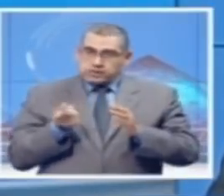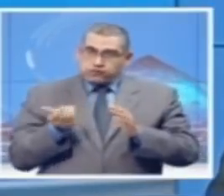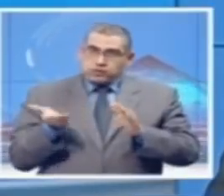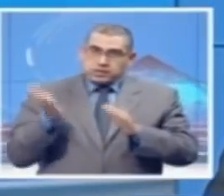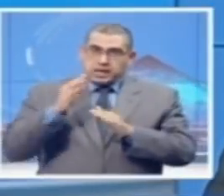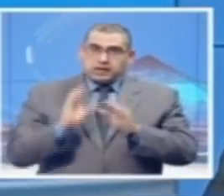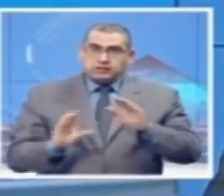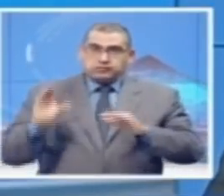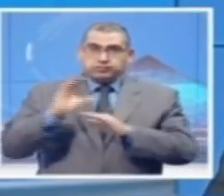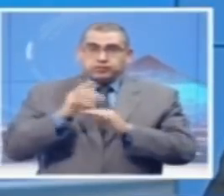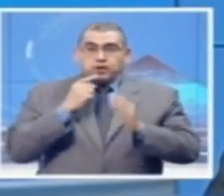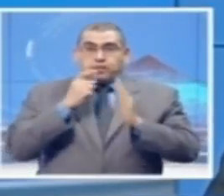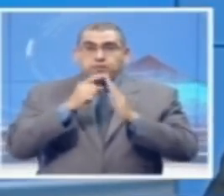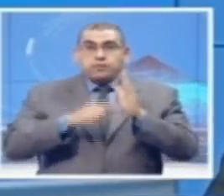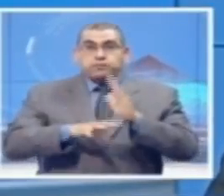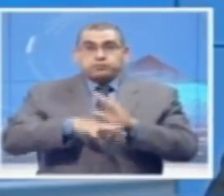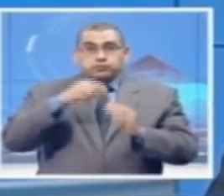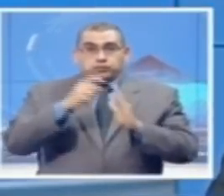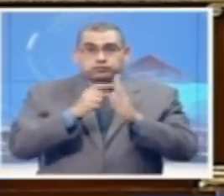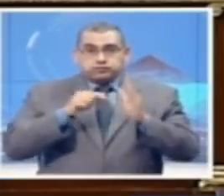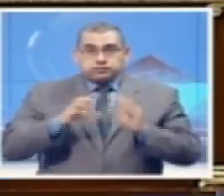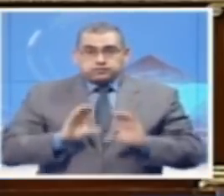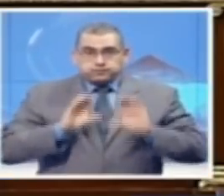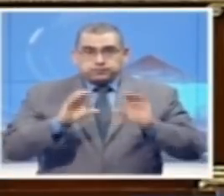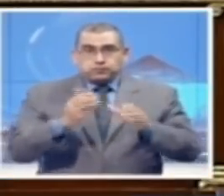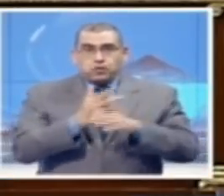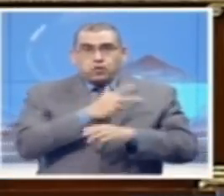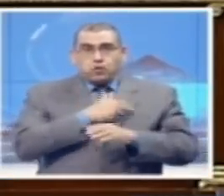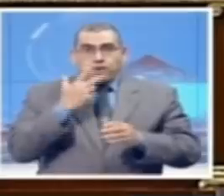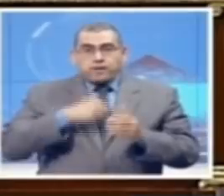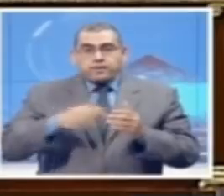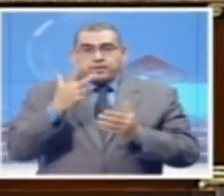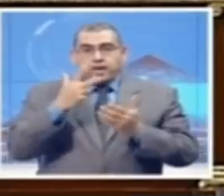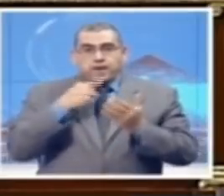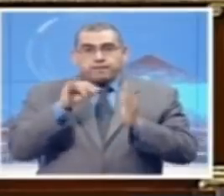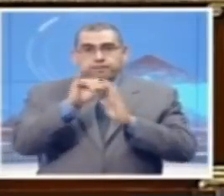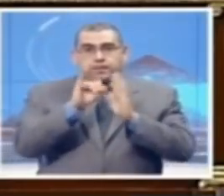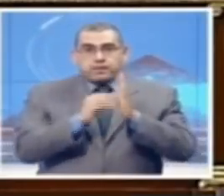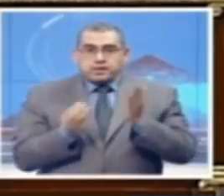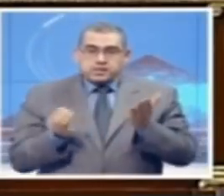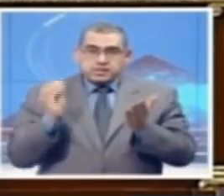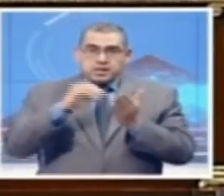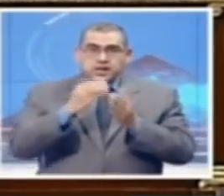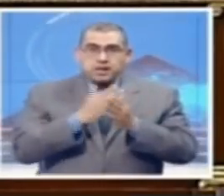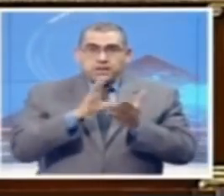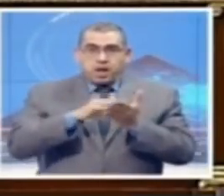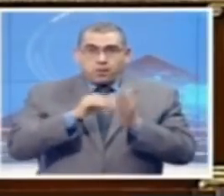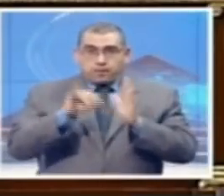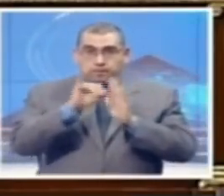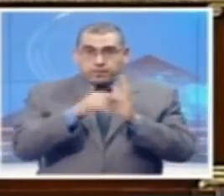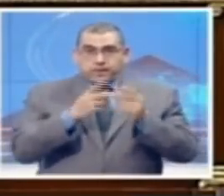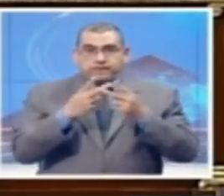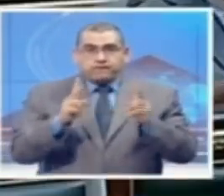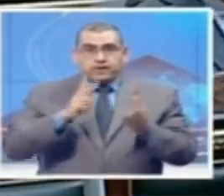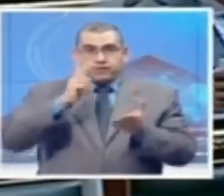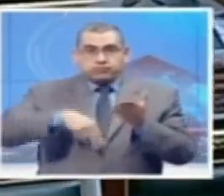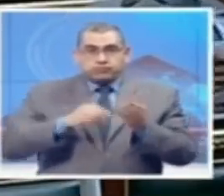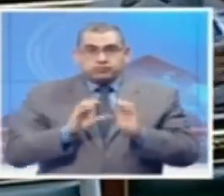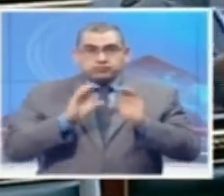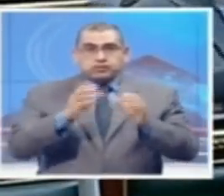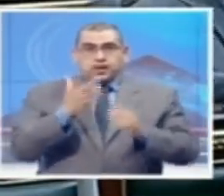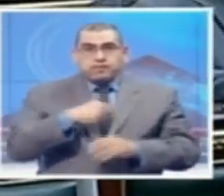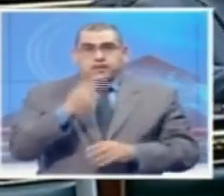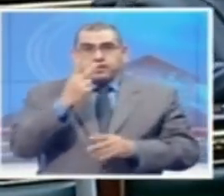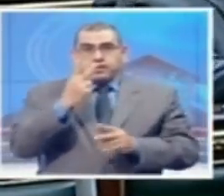2020-2021. وتضمن مشروع القانون الذي تقدمت به الحكومة ثلاث مواد إضافية. المادة الأولى يفتح اعتماد